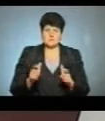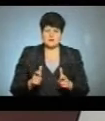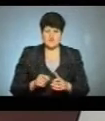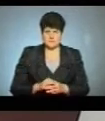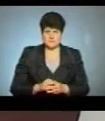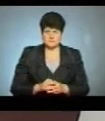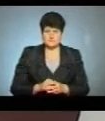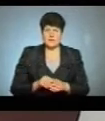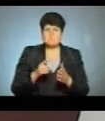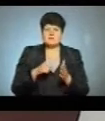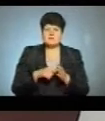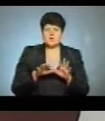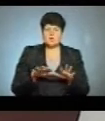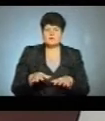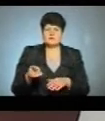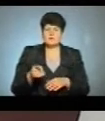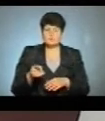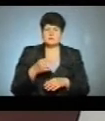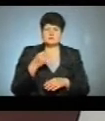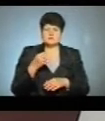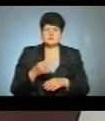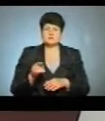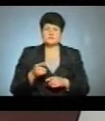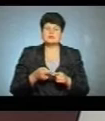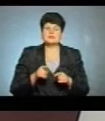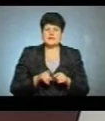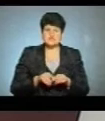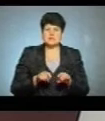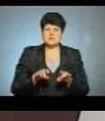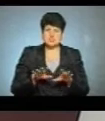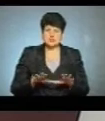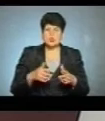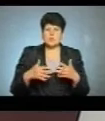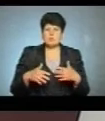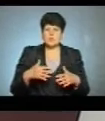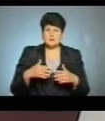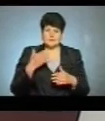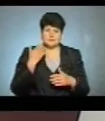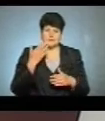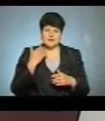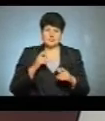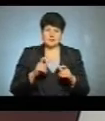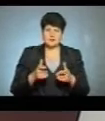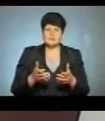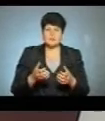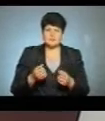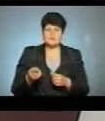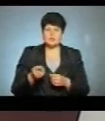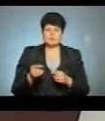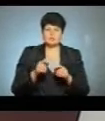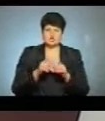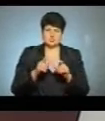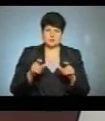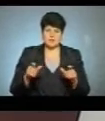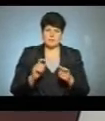самоізоляції. Міський голова Тернополя Сергій Надал розповів, що таке ж рішення щодо послаблення карантину в громаді прийняв Тернопільський штаб боротьби